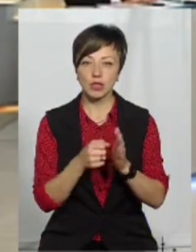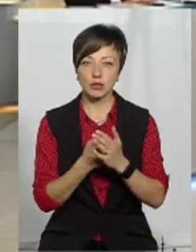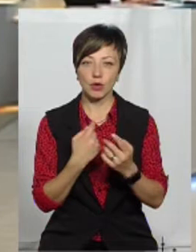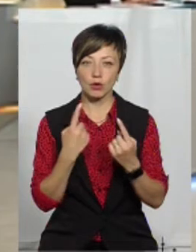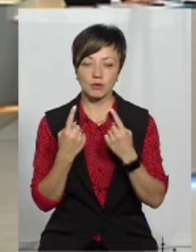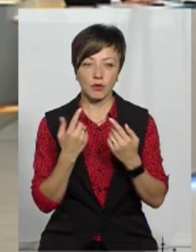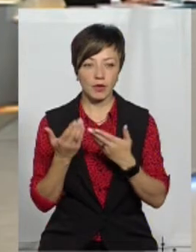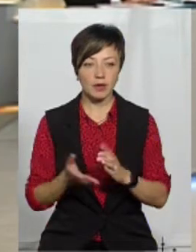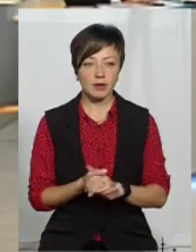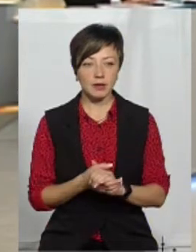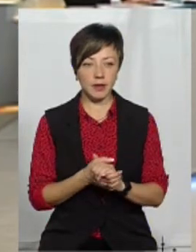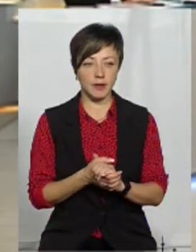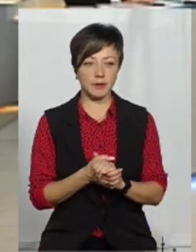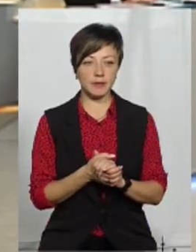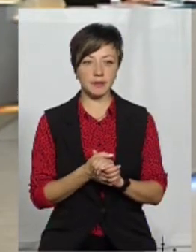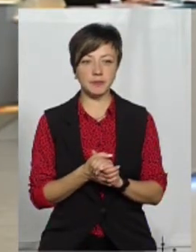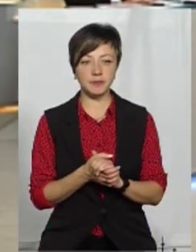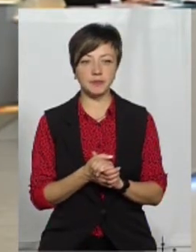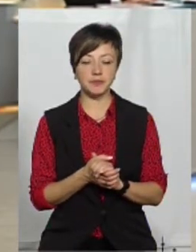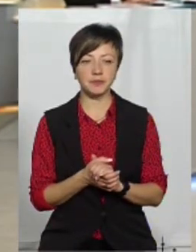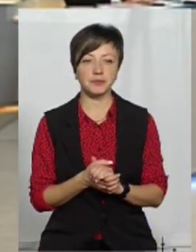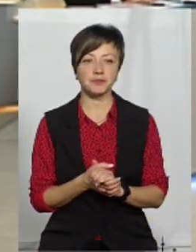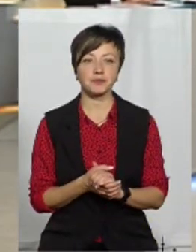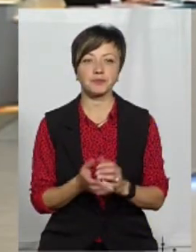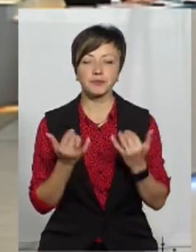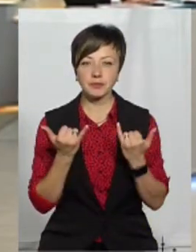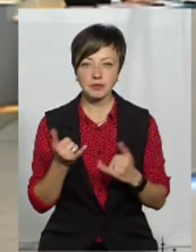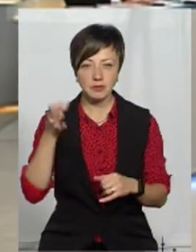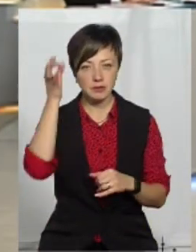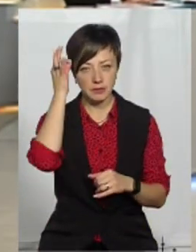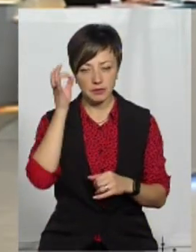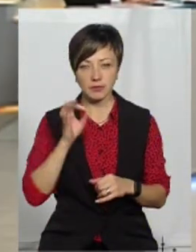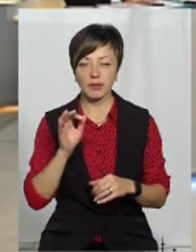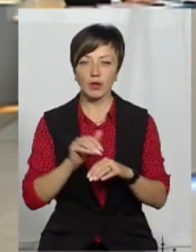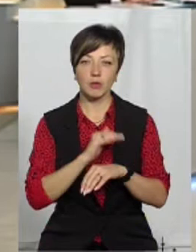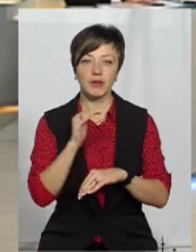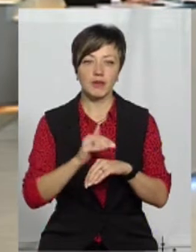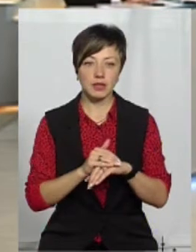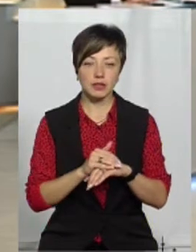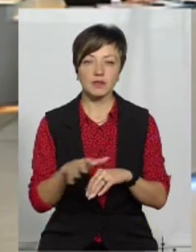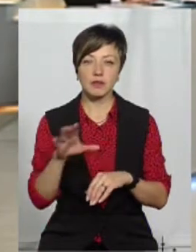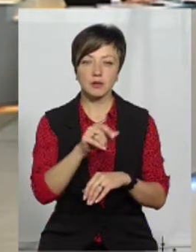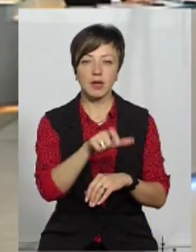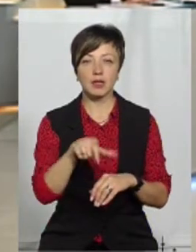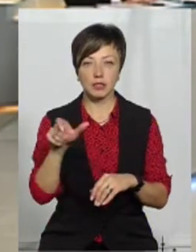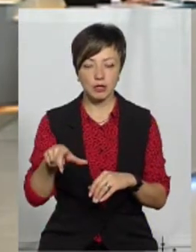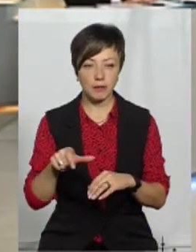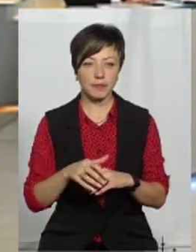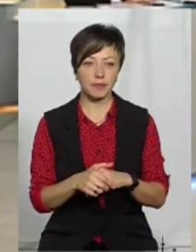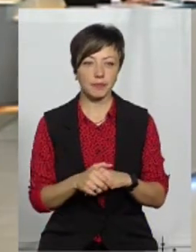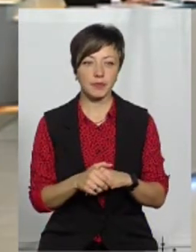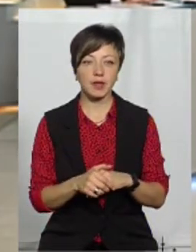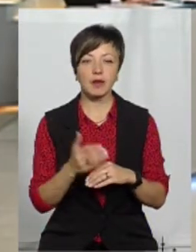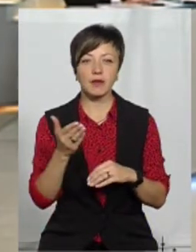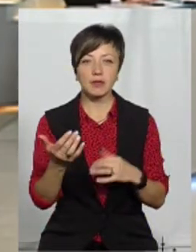розмови. Пані Олесю, прошу. Ви вже сьогодні згадували, доброго вечора усім глядачам,